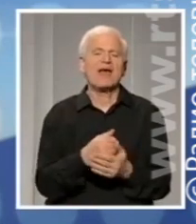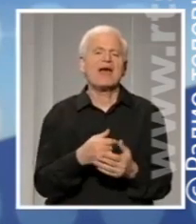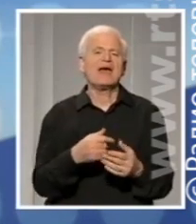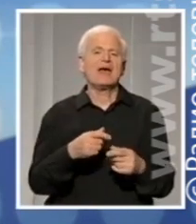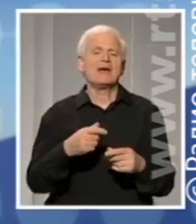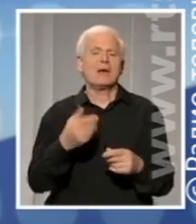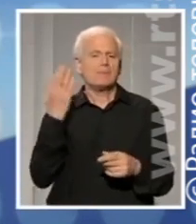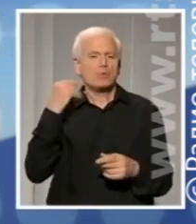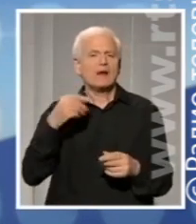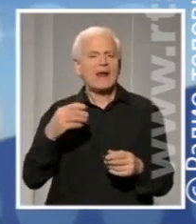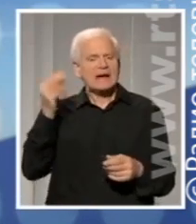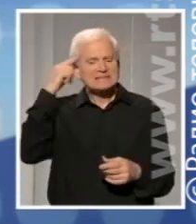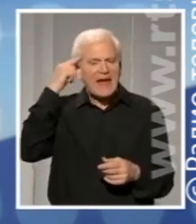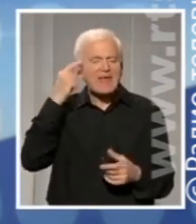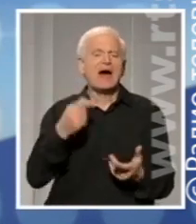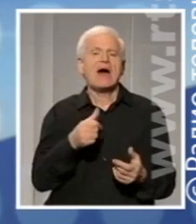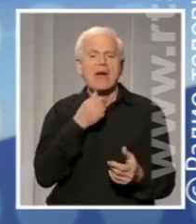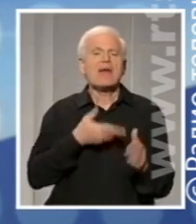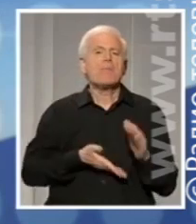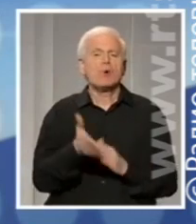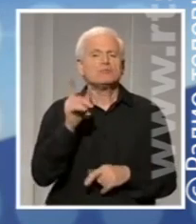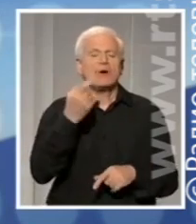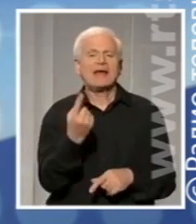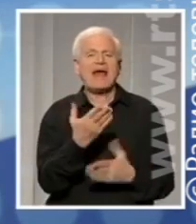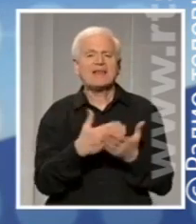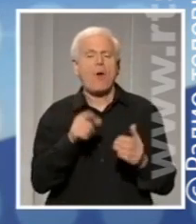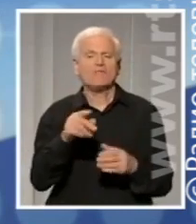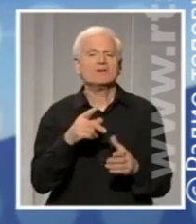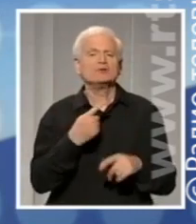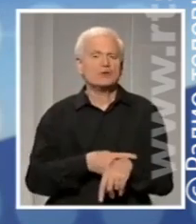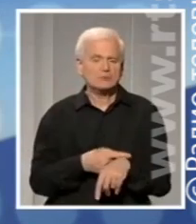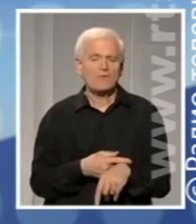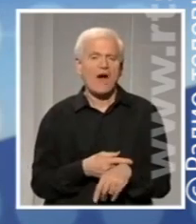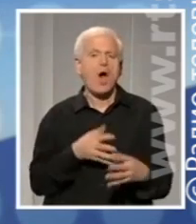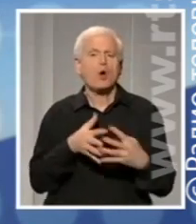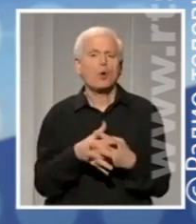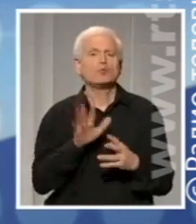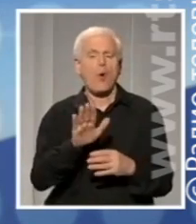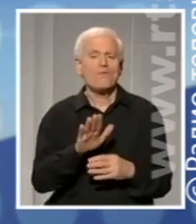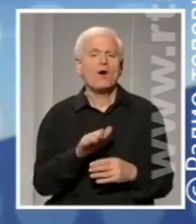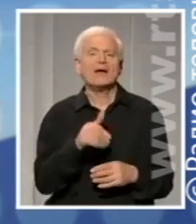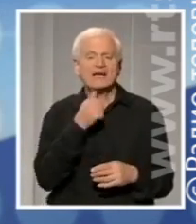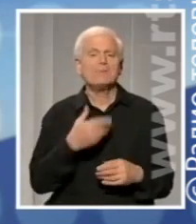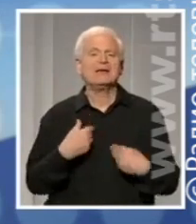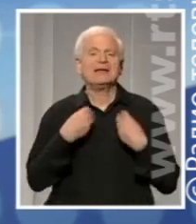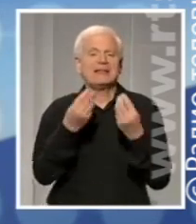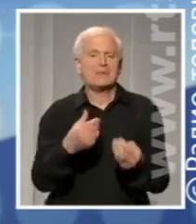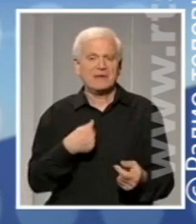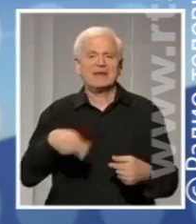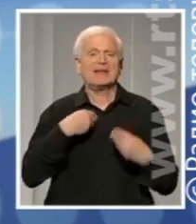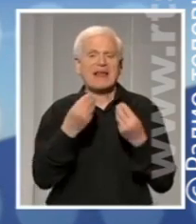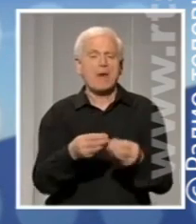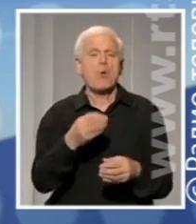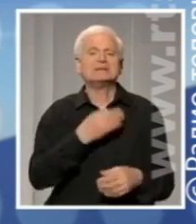mi prođemo u jednom delu tog časa, dakle, kroz tu oblast i zadajemo zadatke koje na